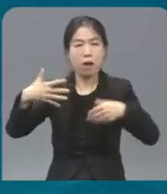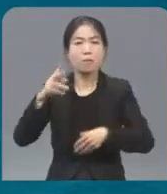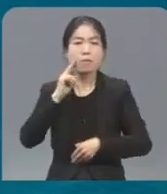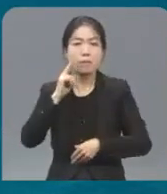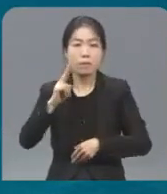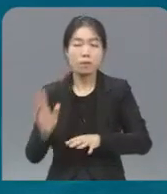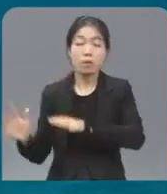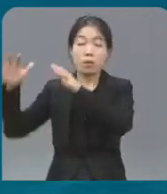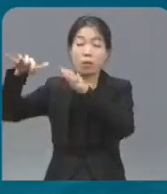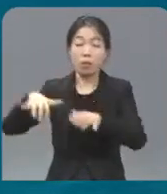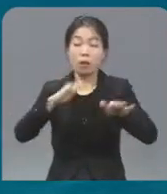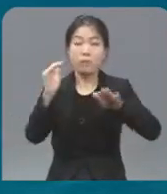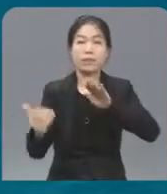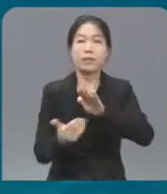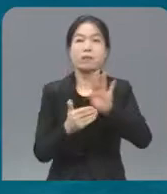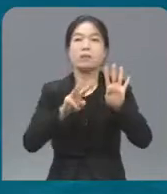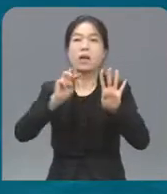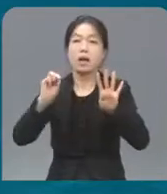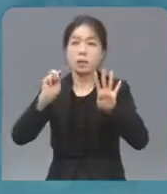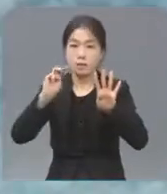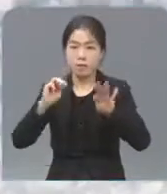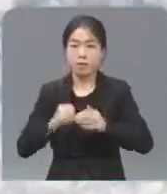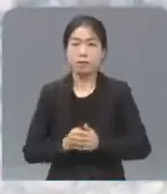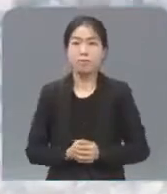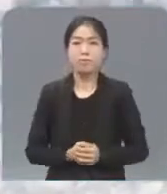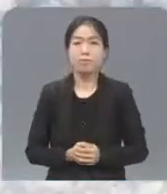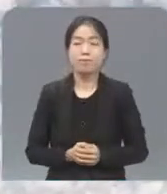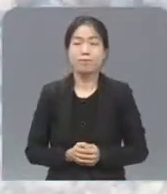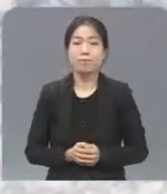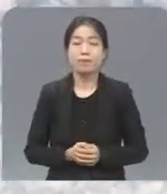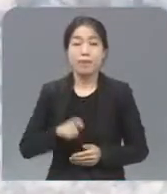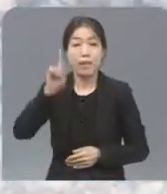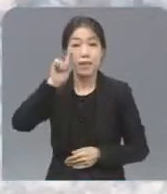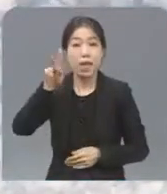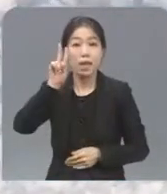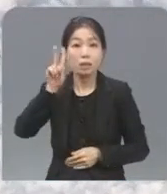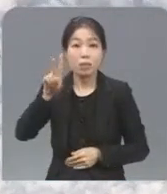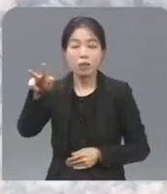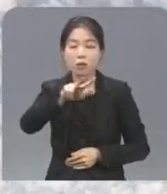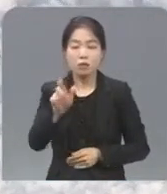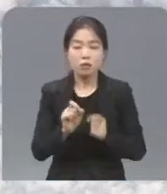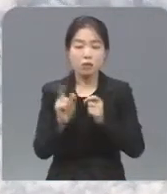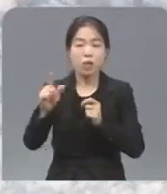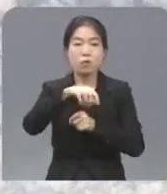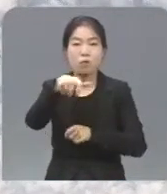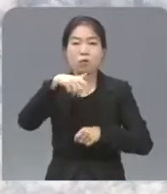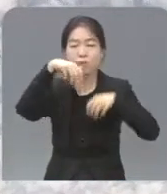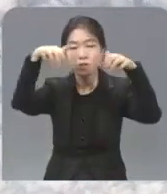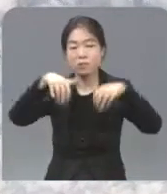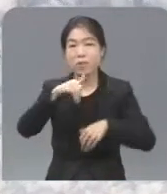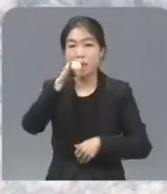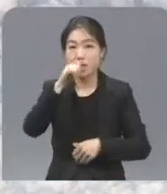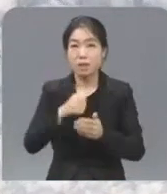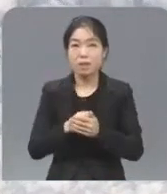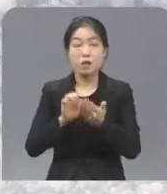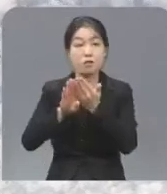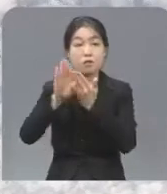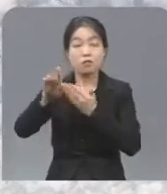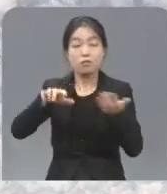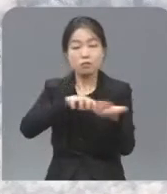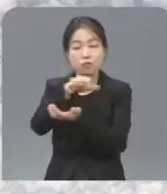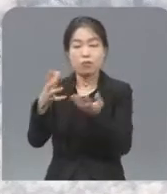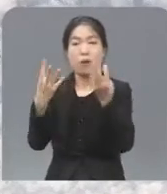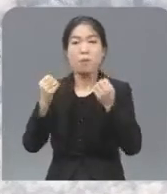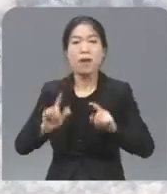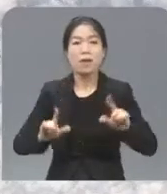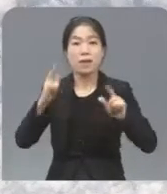물결이 최고 4m 로 매우 돕겠습니다 내일과 모레 전국 대부분 지역에 비해 보 나와있구요 이후로는 구름 많은